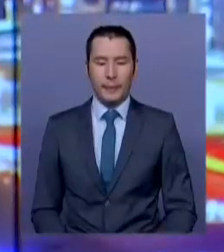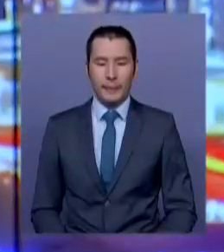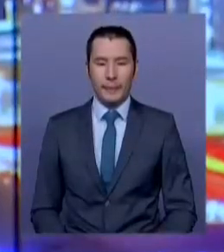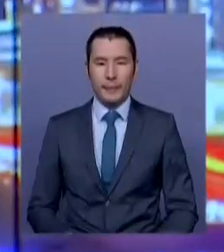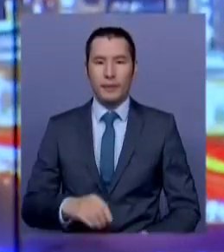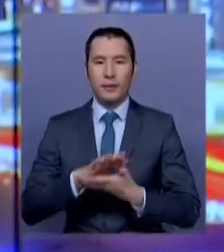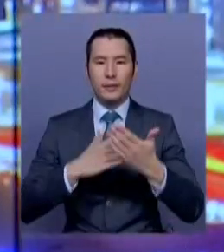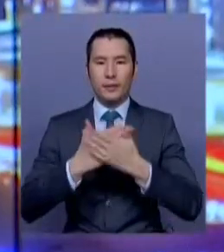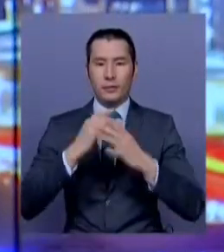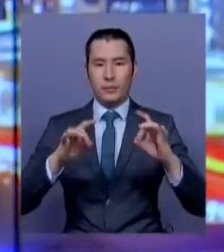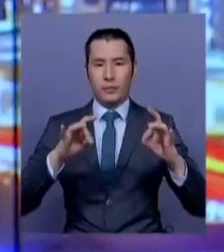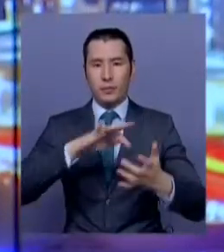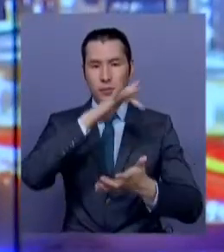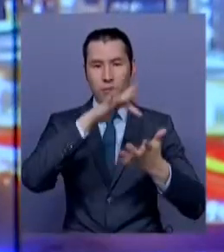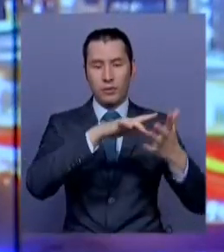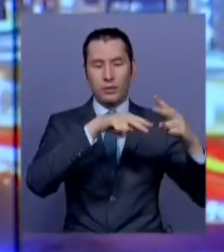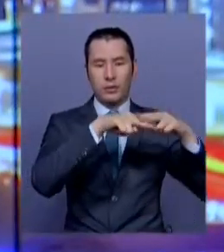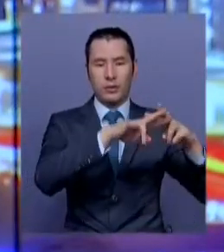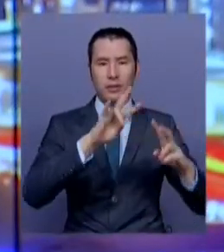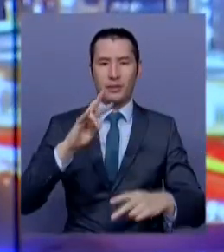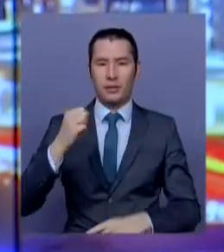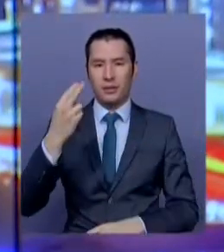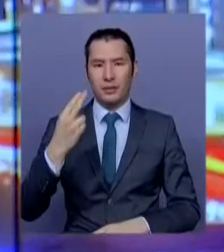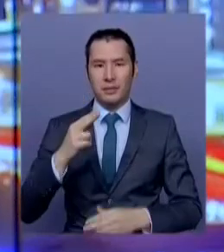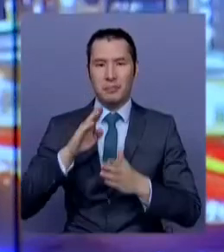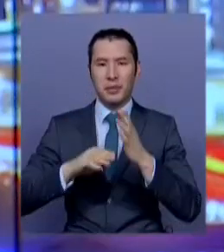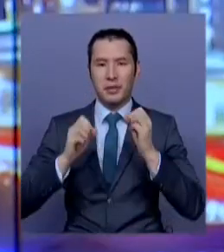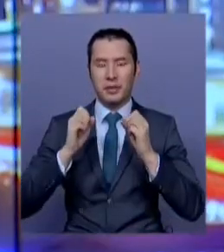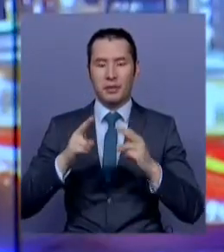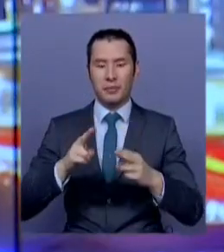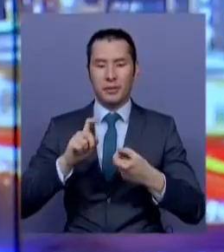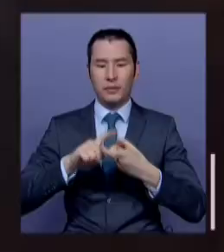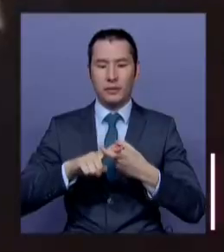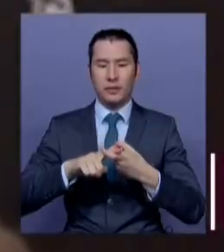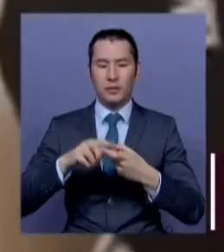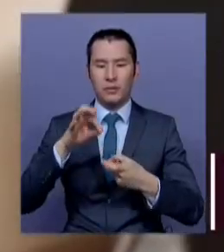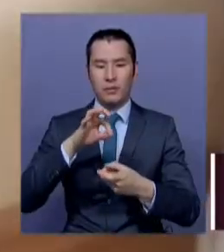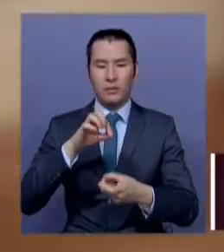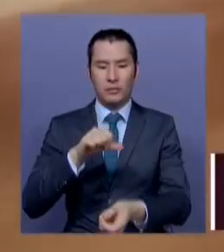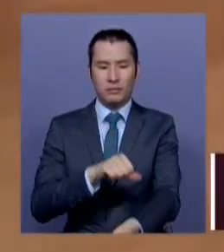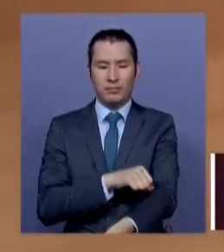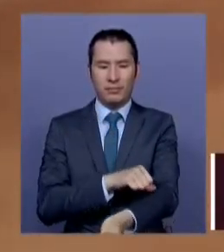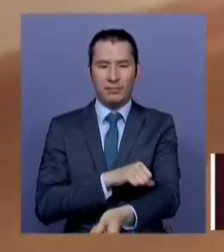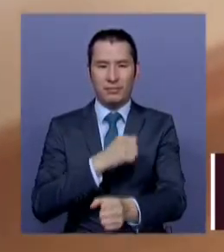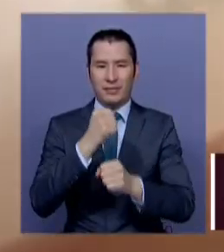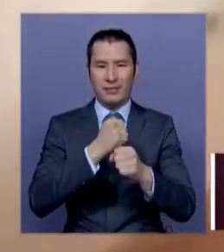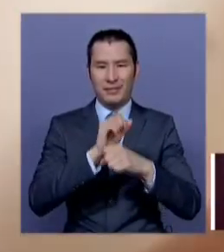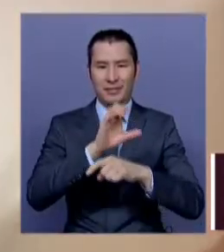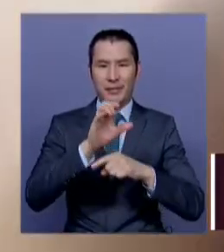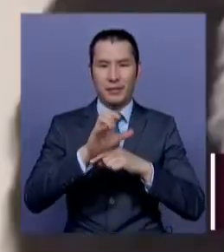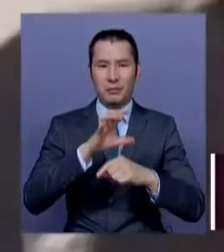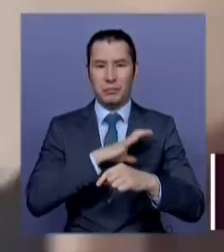Өзге жаңалық. Нұрсултанда ұлттық қауіпсіздік комитетінің қызметкерлері астыртын есірткі зертханасының жолын кесті. Тінту